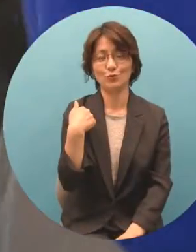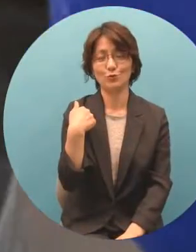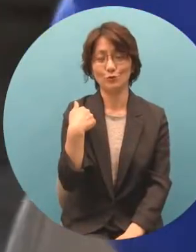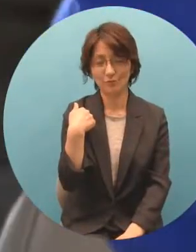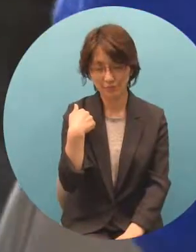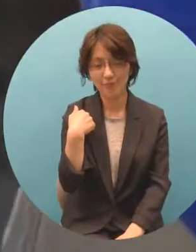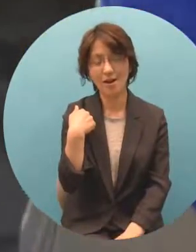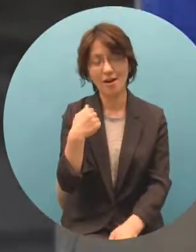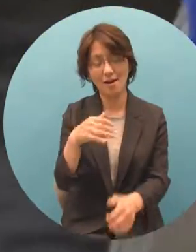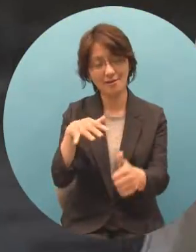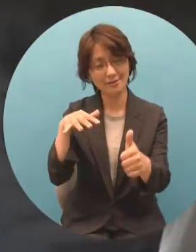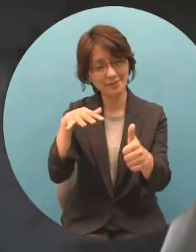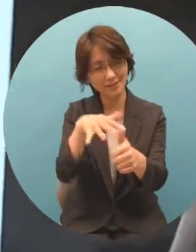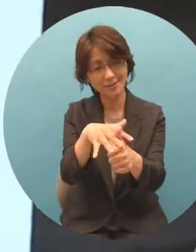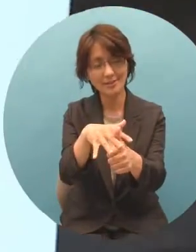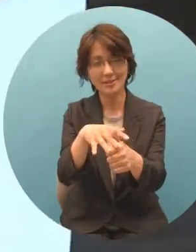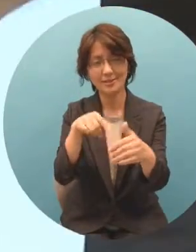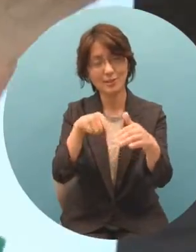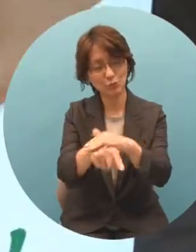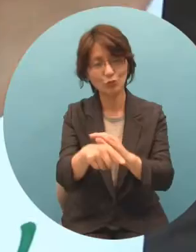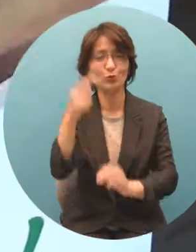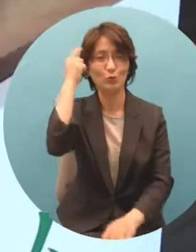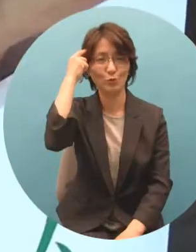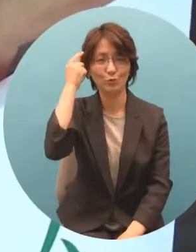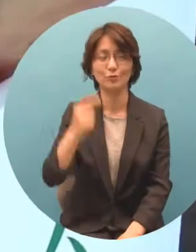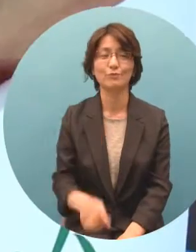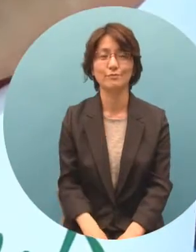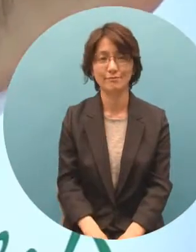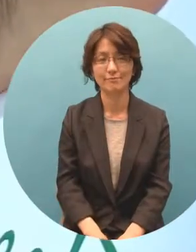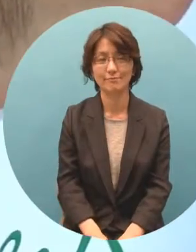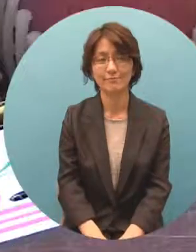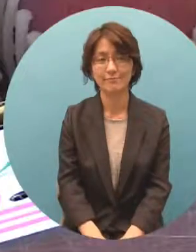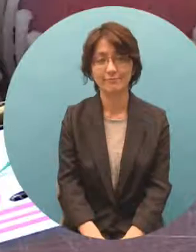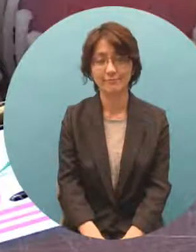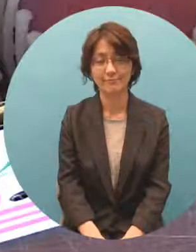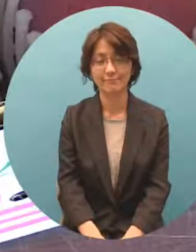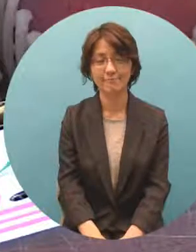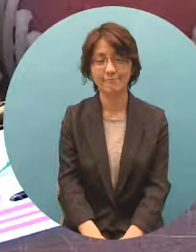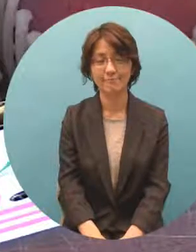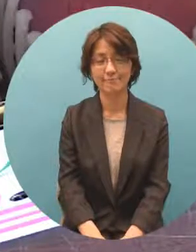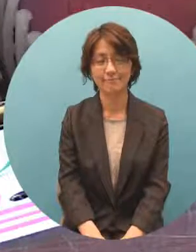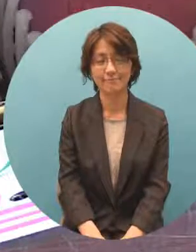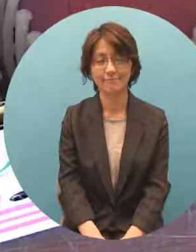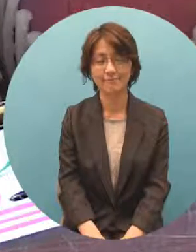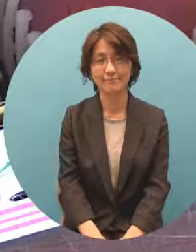その収穫した完熟の果実が食べられるという利点が、